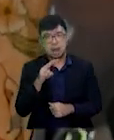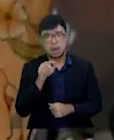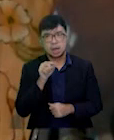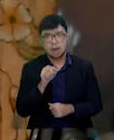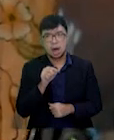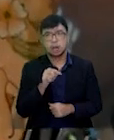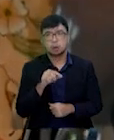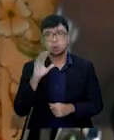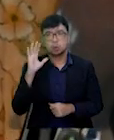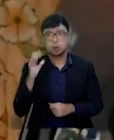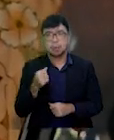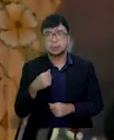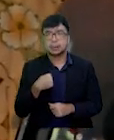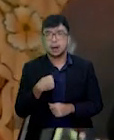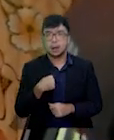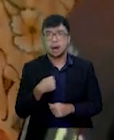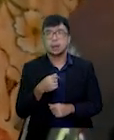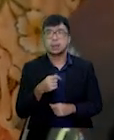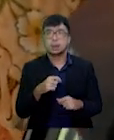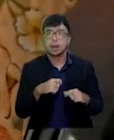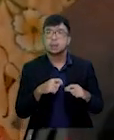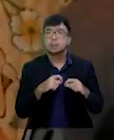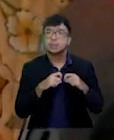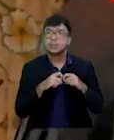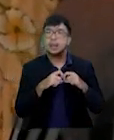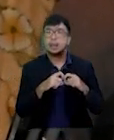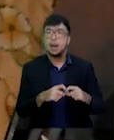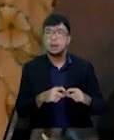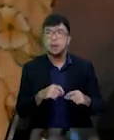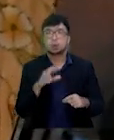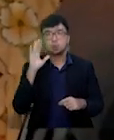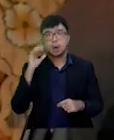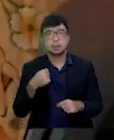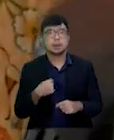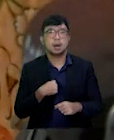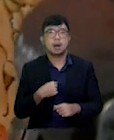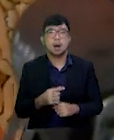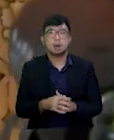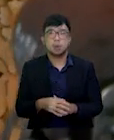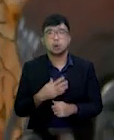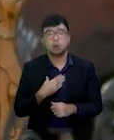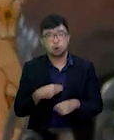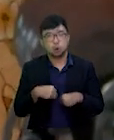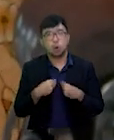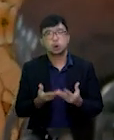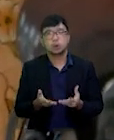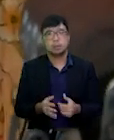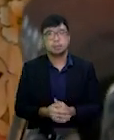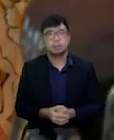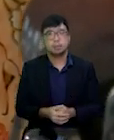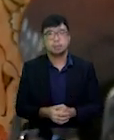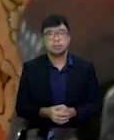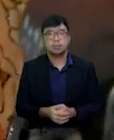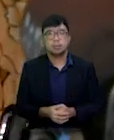the ventures mencintai suami saya hai hai hai eh mohon